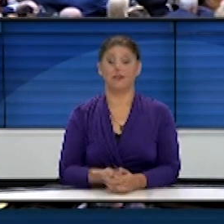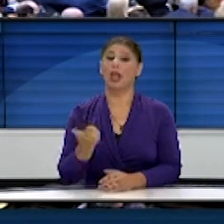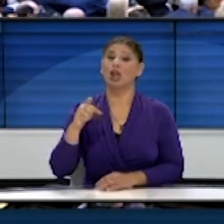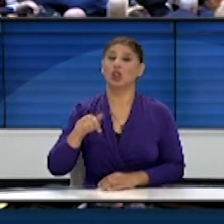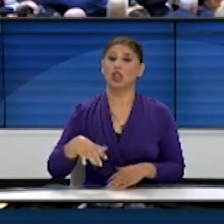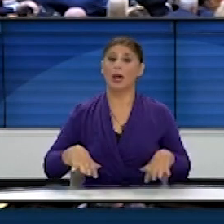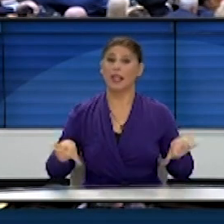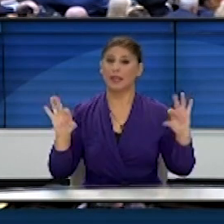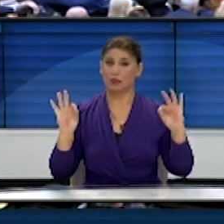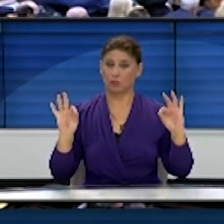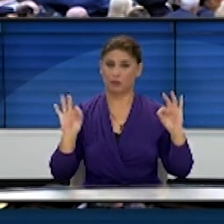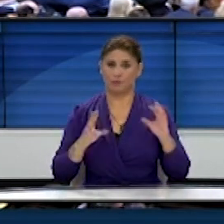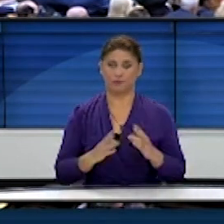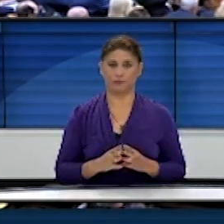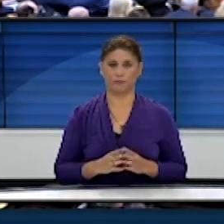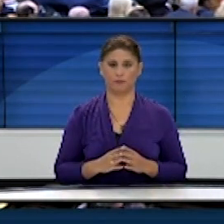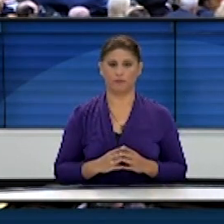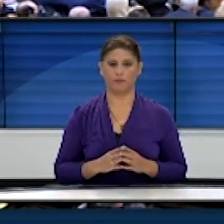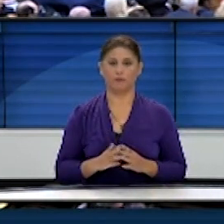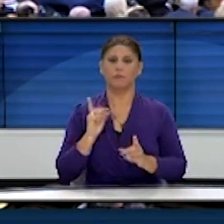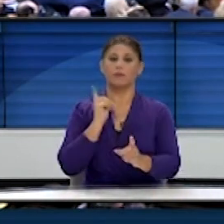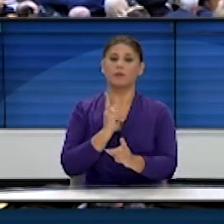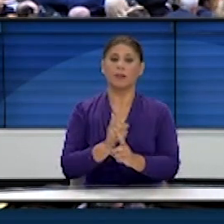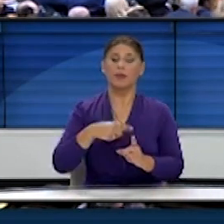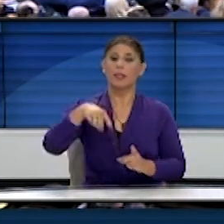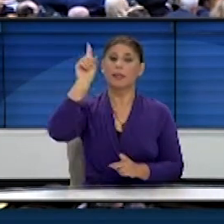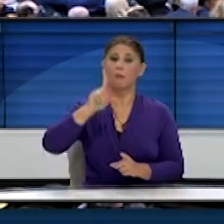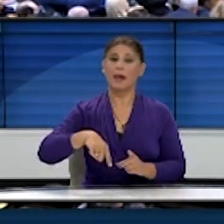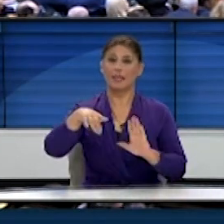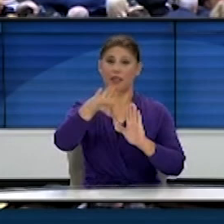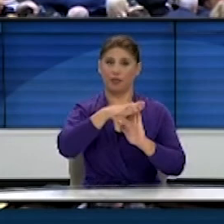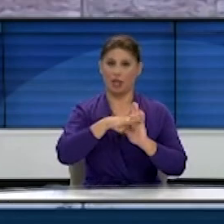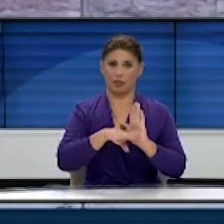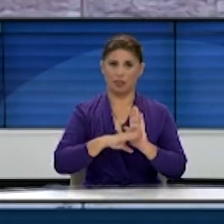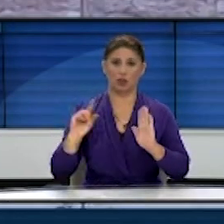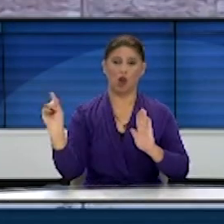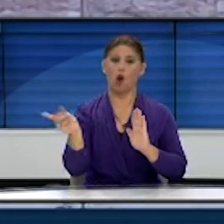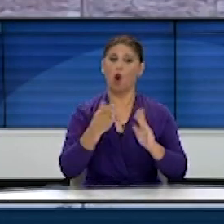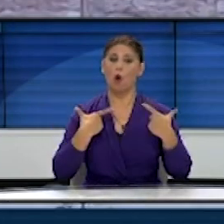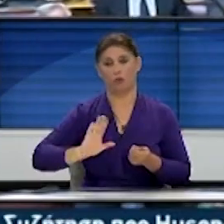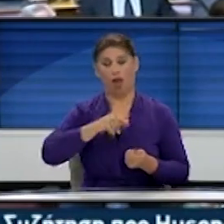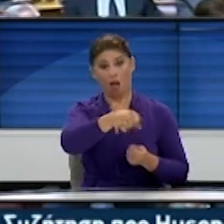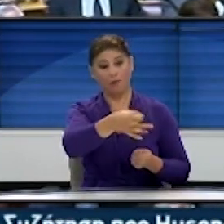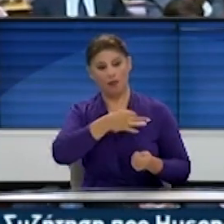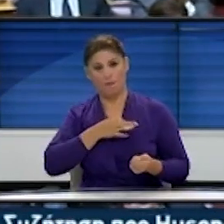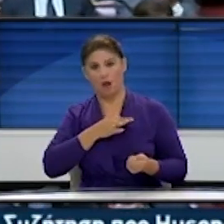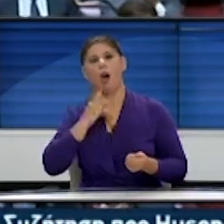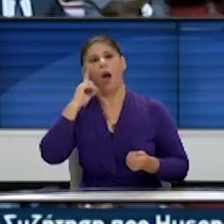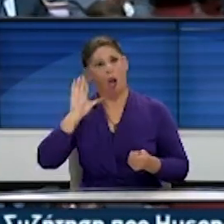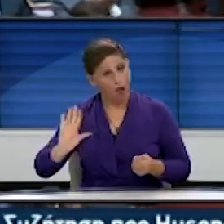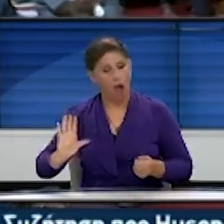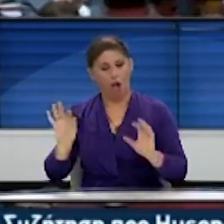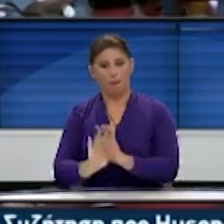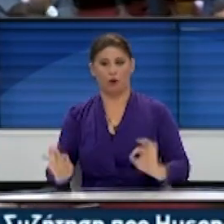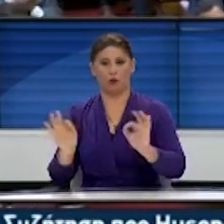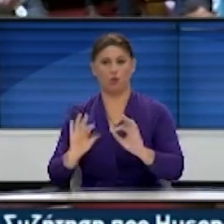περίοδος. Έτσι ακριβώς. Και νομίζω το πρώτο μέρος που θα πάει νομίζω είναι στην πατρίδα του, Κρήτη δεν πάει χανιά, δεν πάει πρώτα. Χανιά